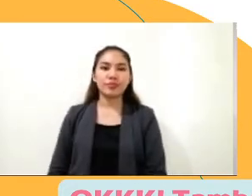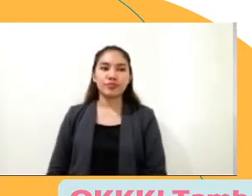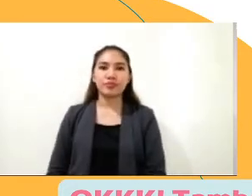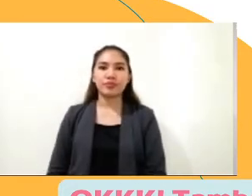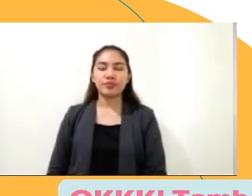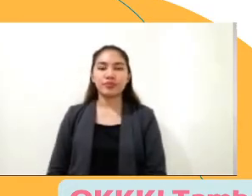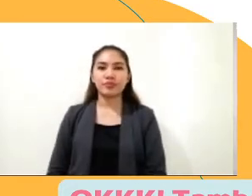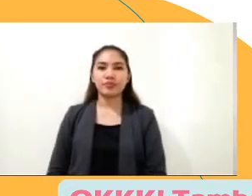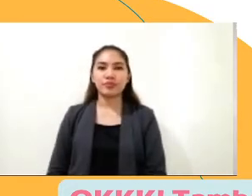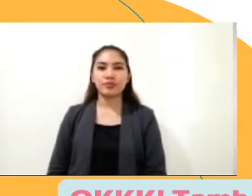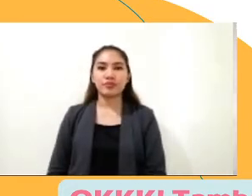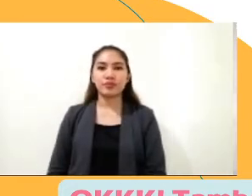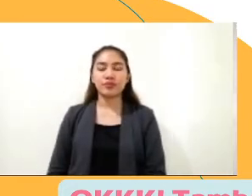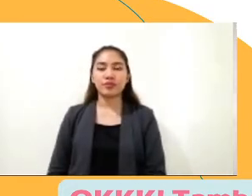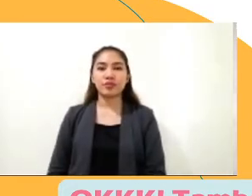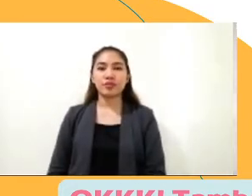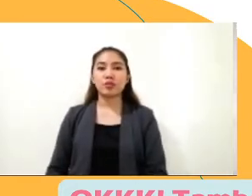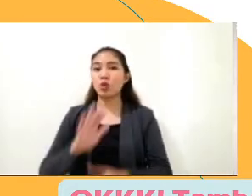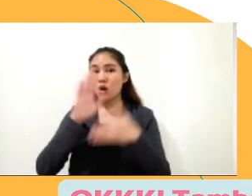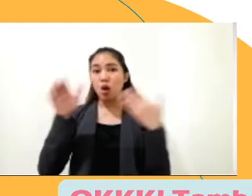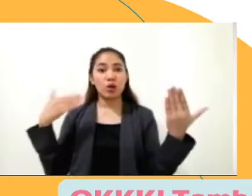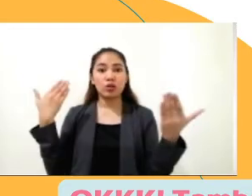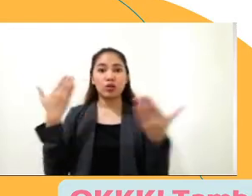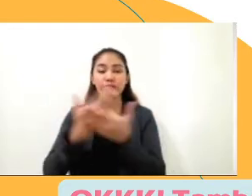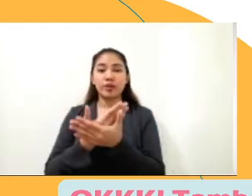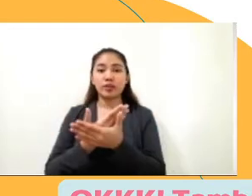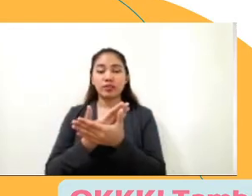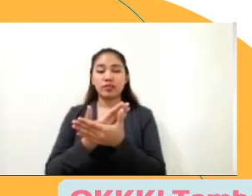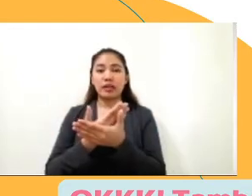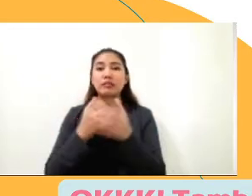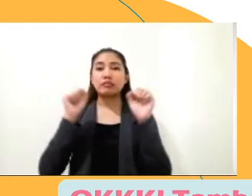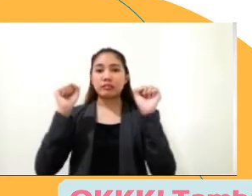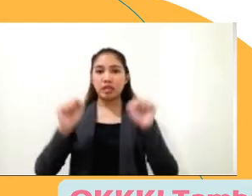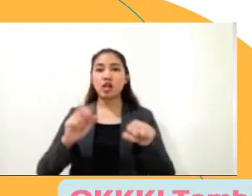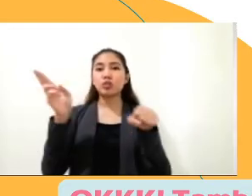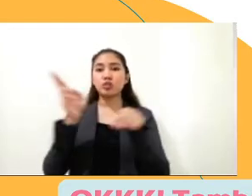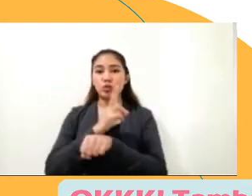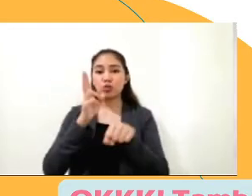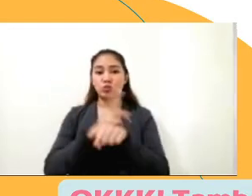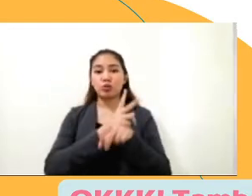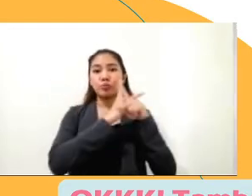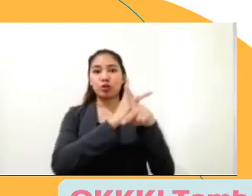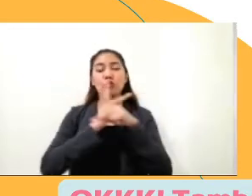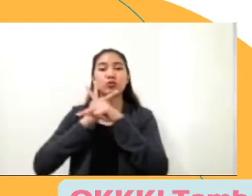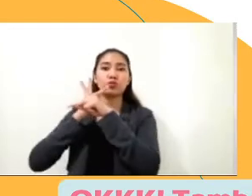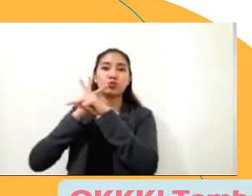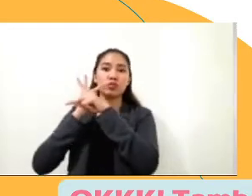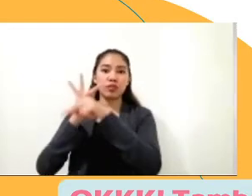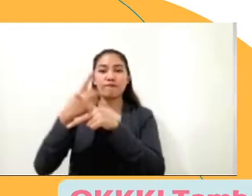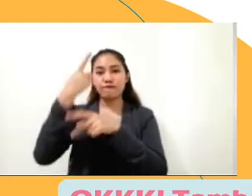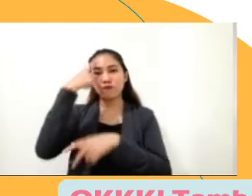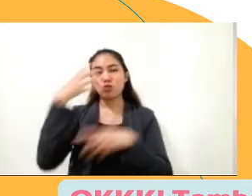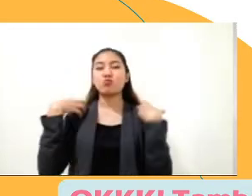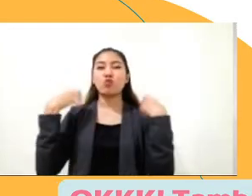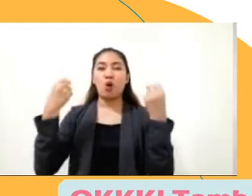Ang mga ito ay sandata ng ating relasyon upang mapagtibay ang ating kinabukasan.